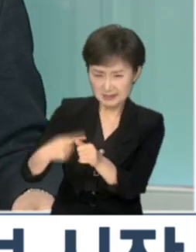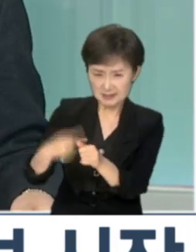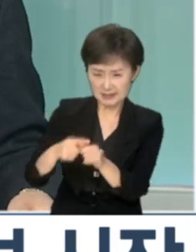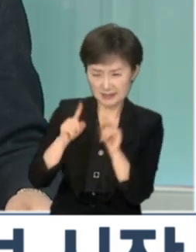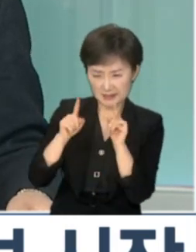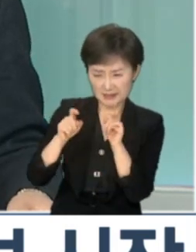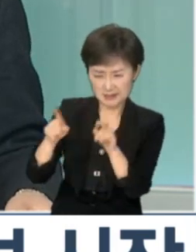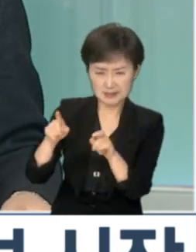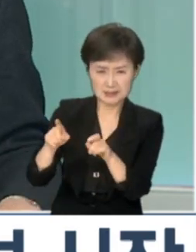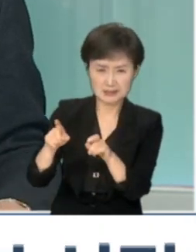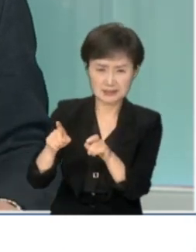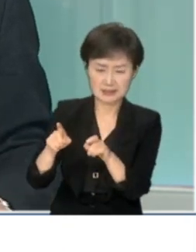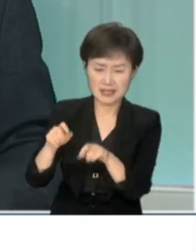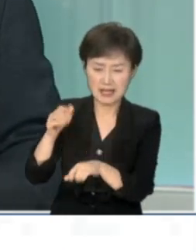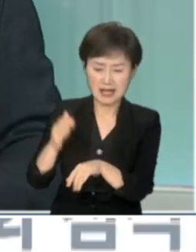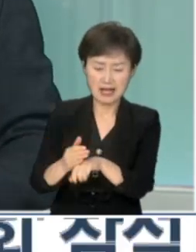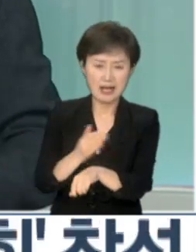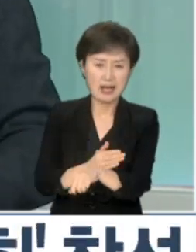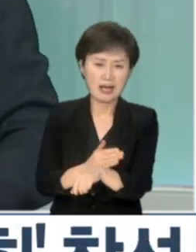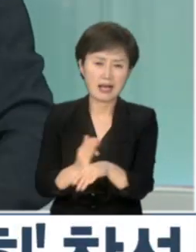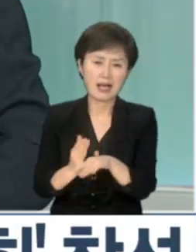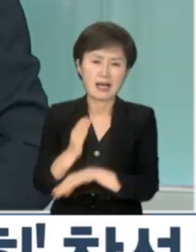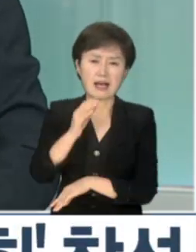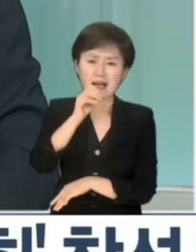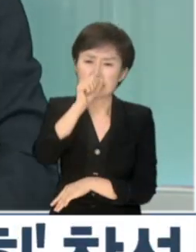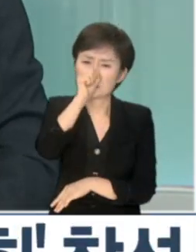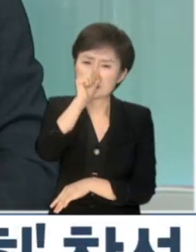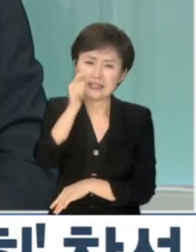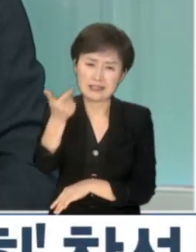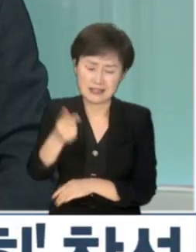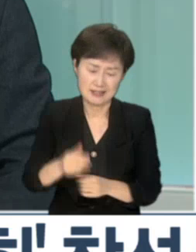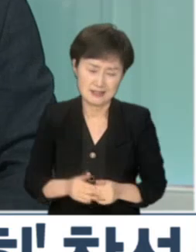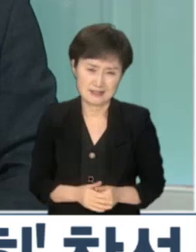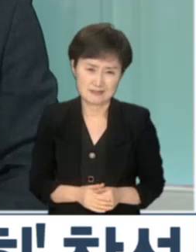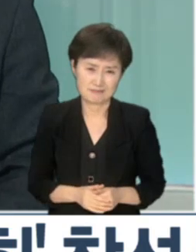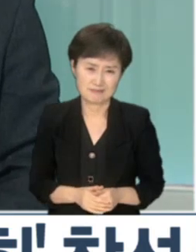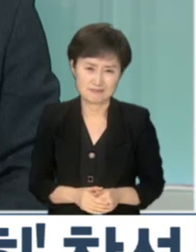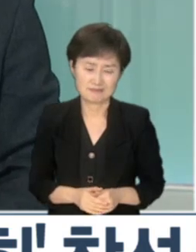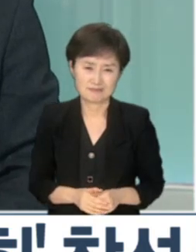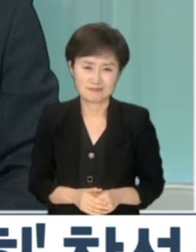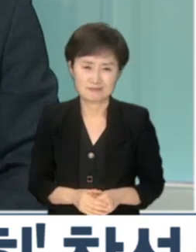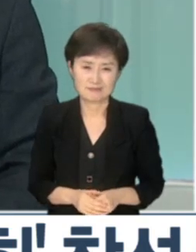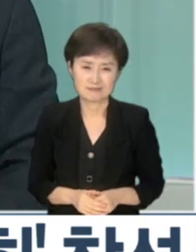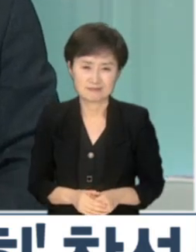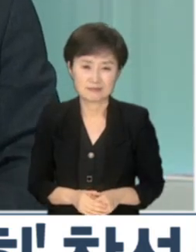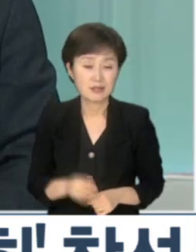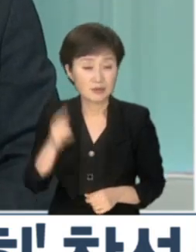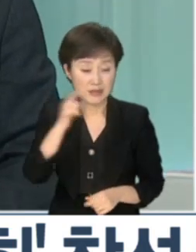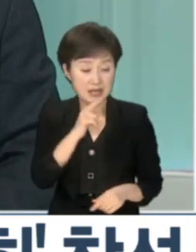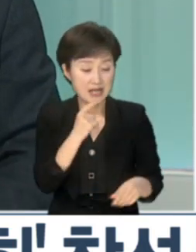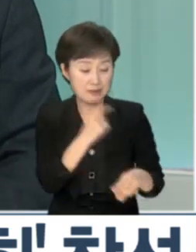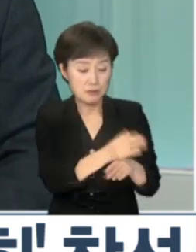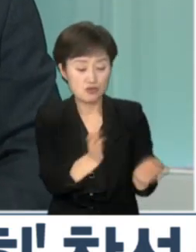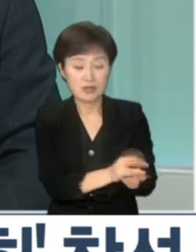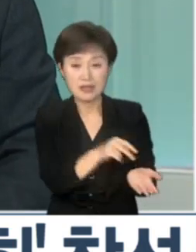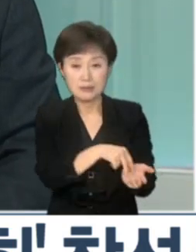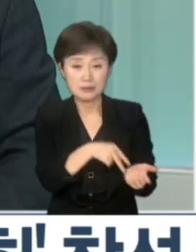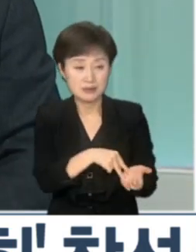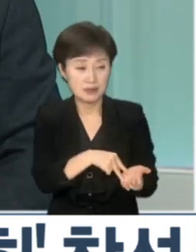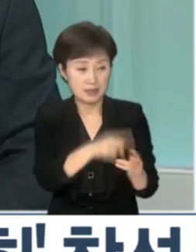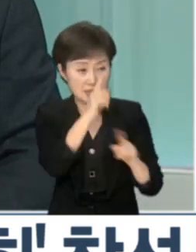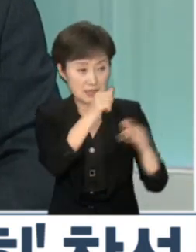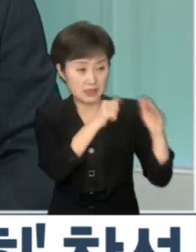사전에 또 민주당 입장에서는 또 이 이재명 대표와 자칫하면은 또 한판 승부를 해야 되니까 사전에 또 원희룡 장관을